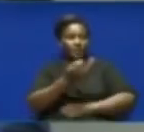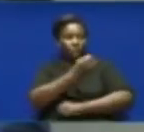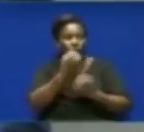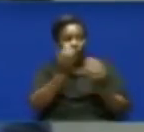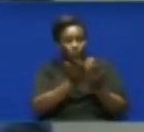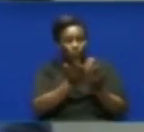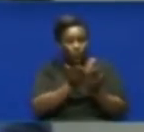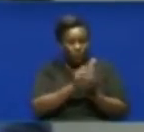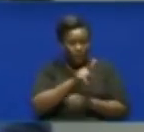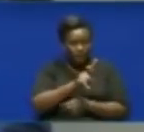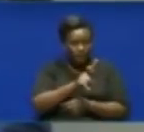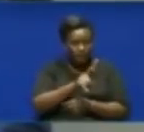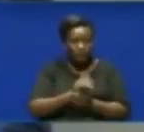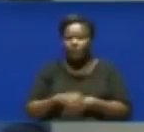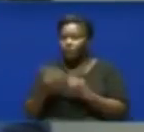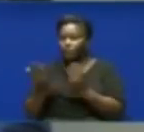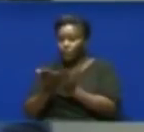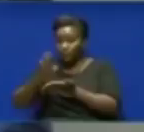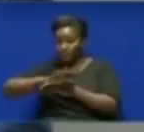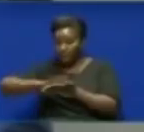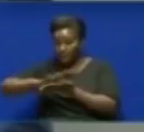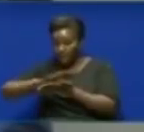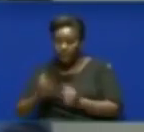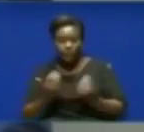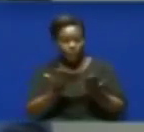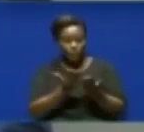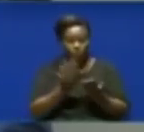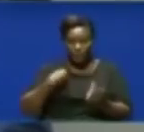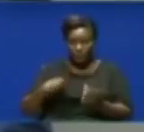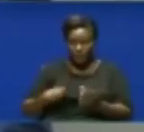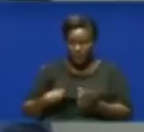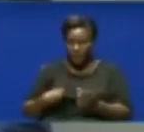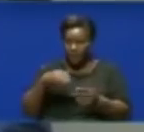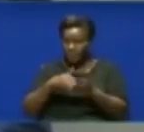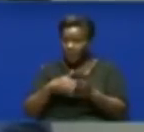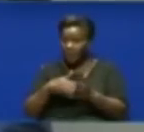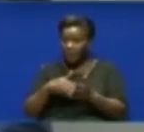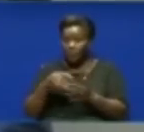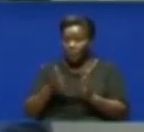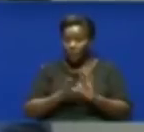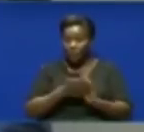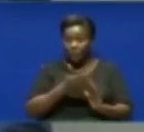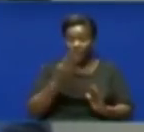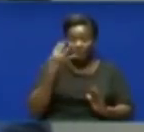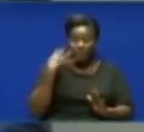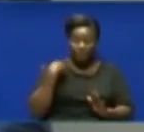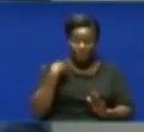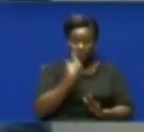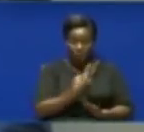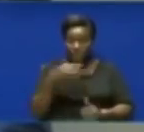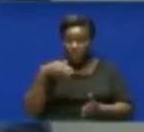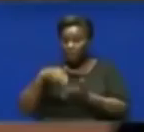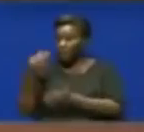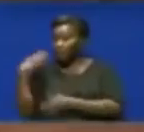awali, shule za msingi, shule za sekondari mpaka kidato cha sita, na zitafungwa kwa muda wa siku